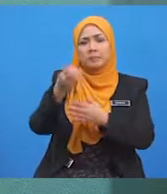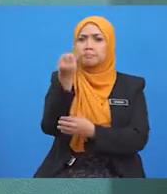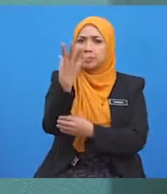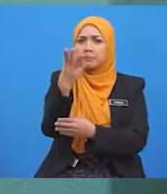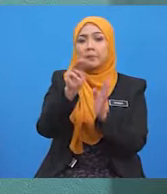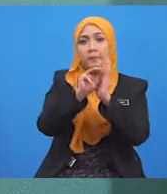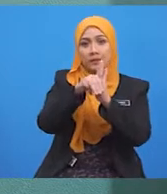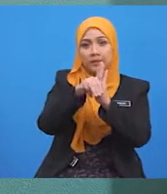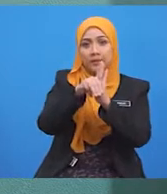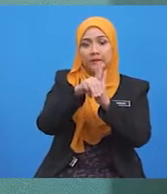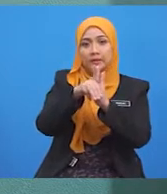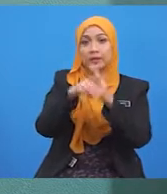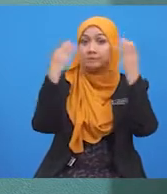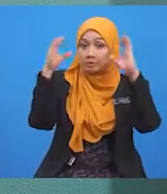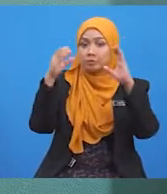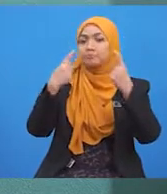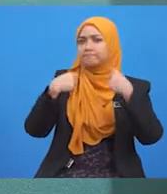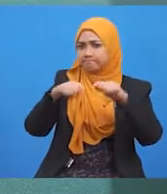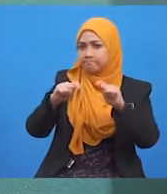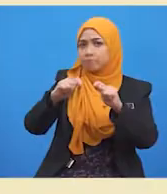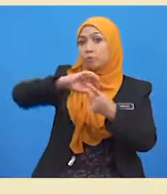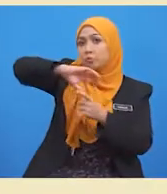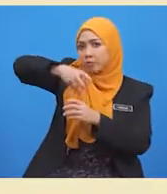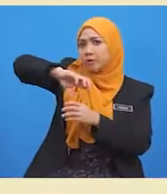haver bijak kamu